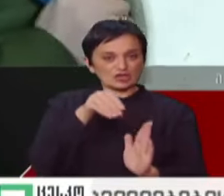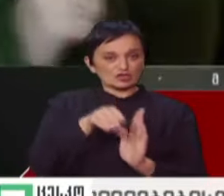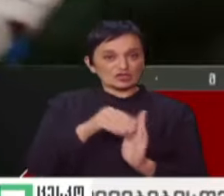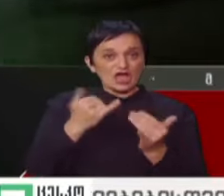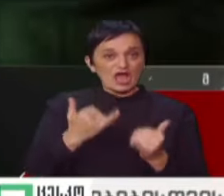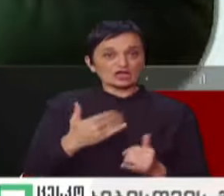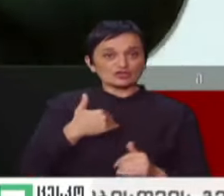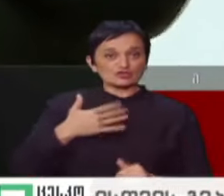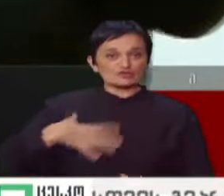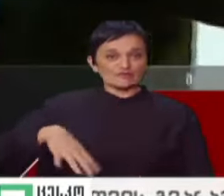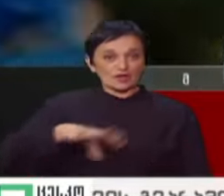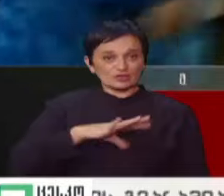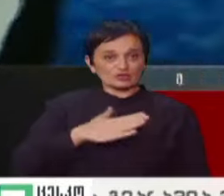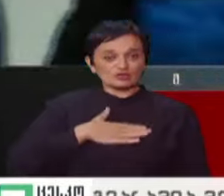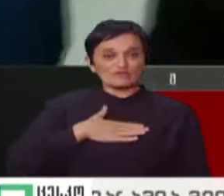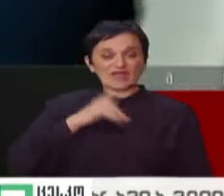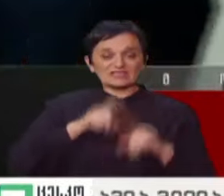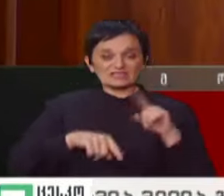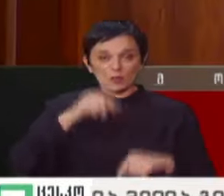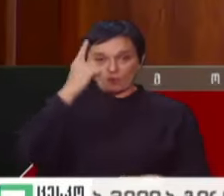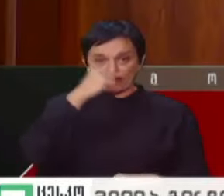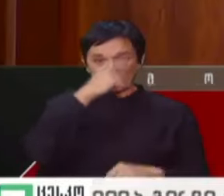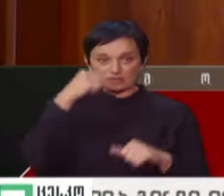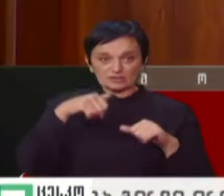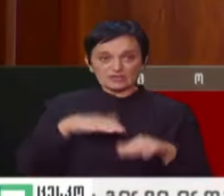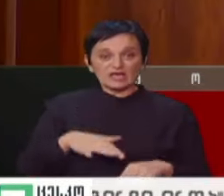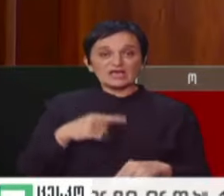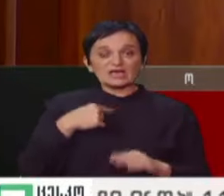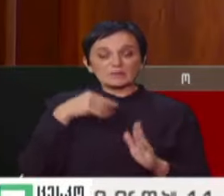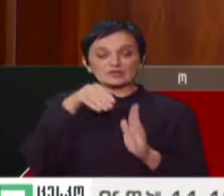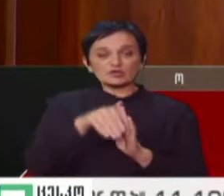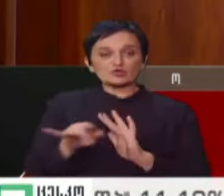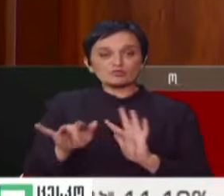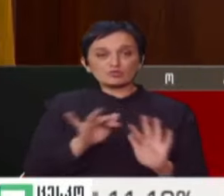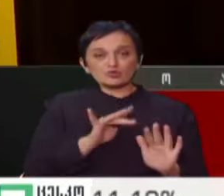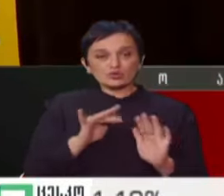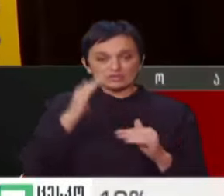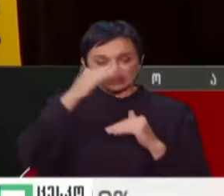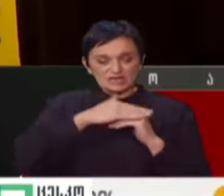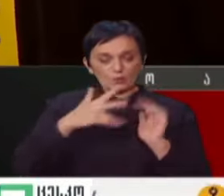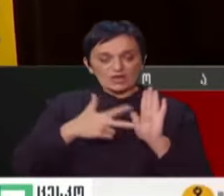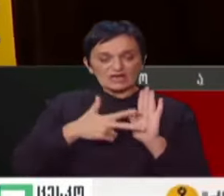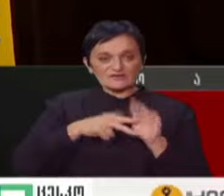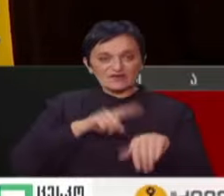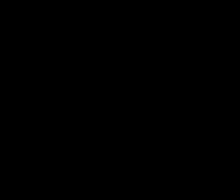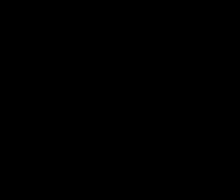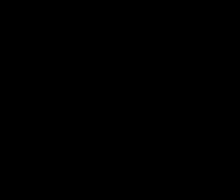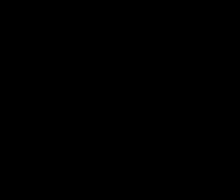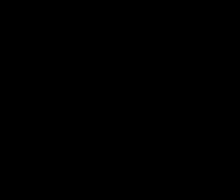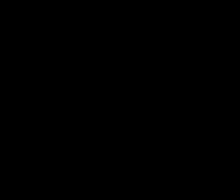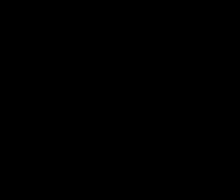წდება ჩვენი ქვეყნის, ჩვენი სამშობლოს ბედი. ხმის მიცემის პროცესი ქვეყნის მასშტაბით საღამოს 8 საათზე დასრულდა.